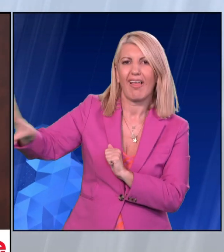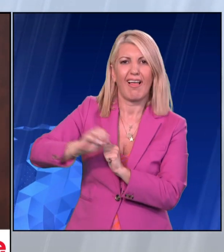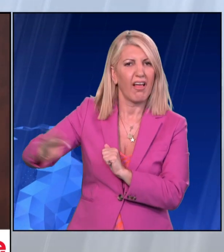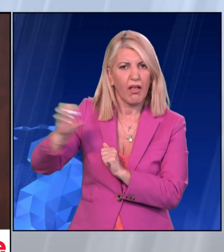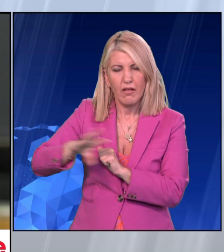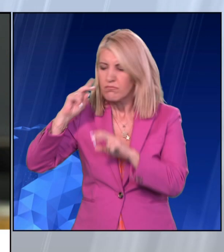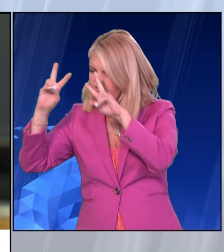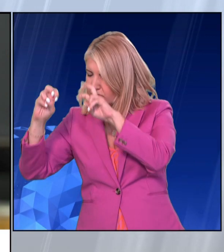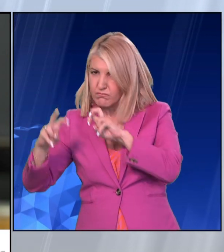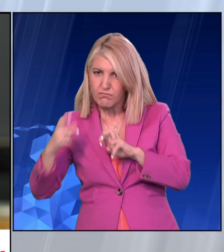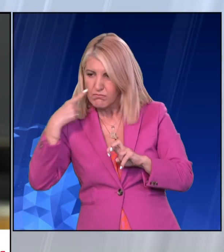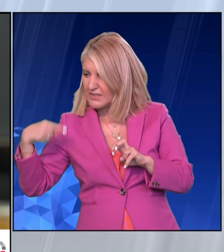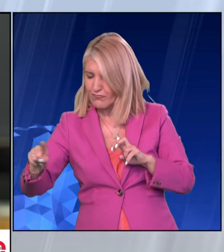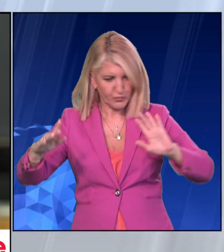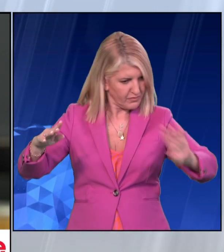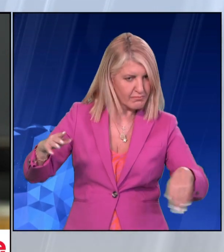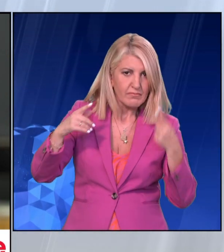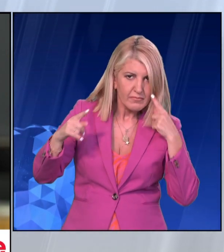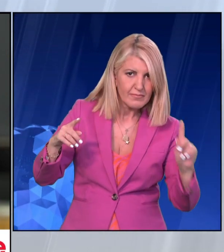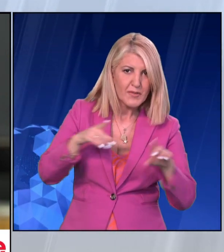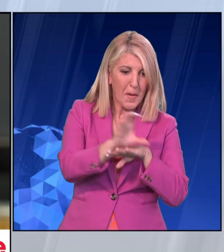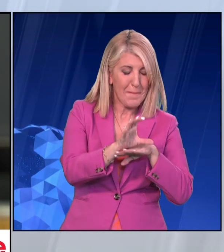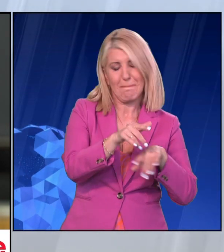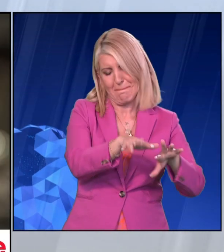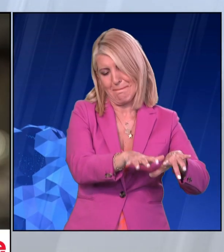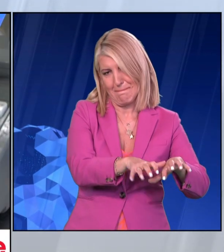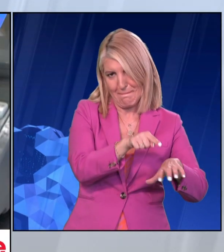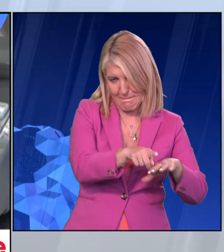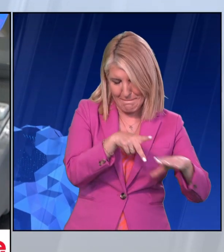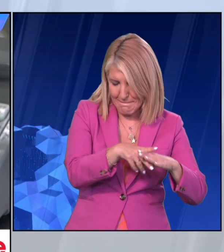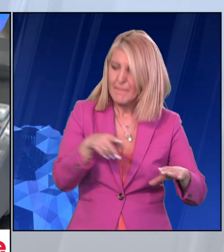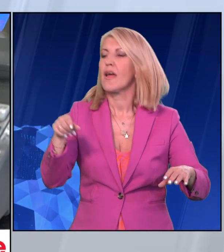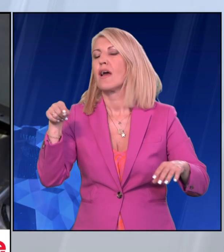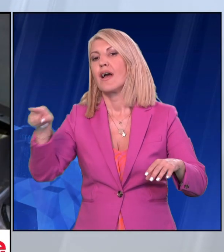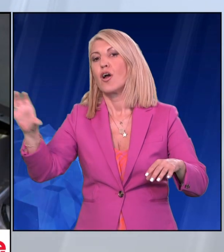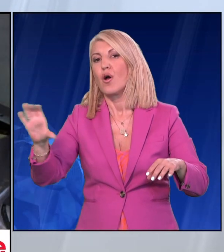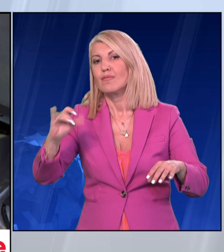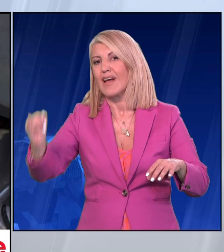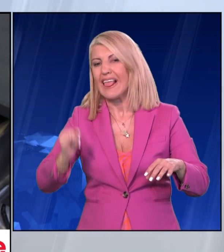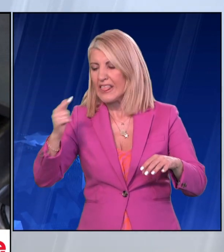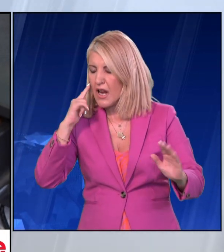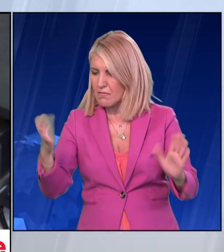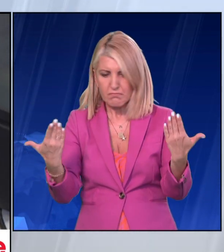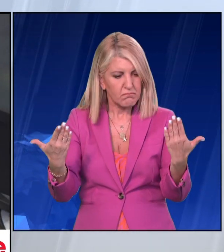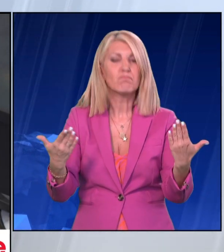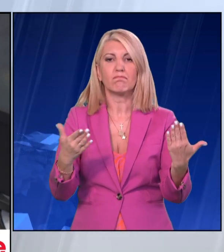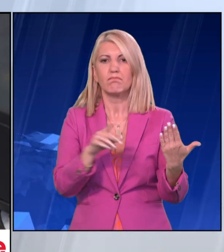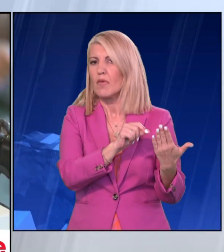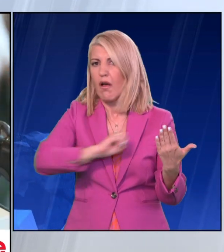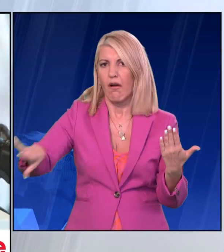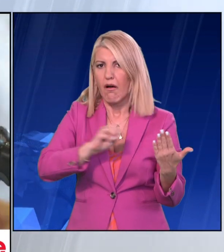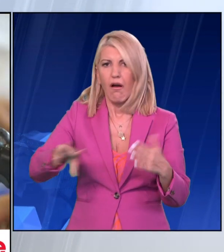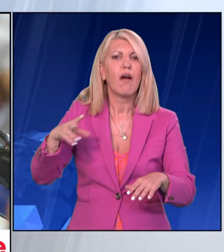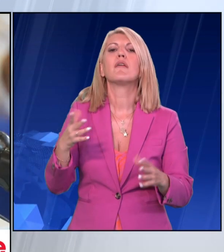τις κλείσουν για 2 μέρες. Πιο συγκεκριμένα, σφραγίστηκαν εταιρεία διοργάνωσης εκδηλώσεων που διατηρεί σχετική αίθουσα, πάρκινγκ